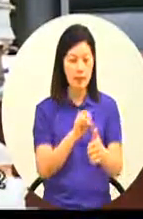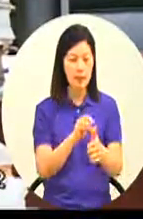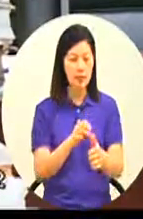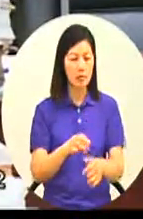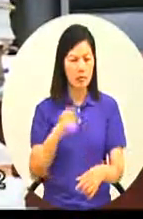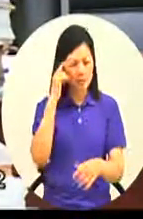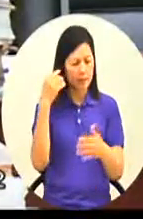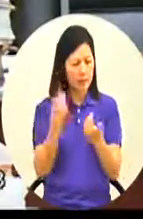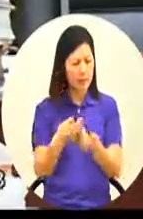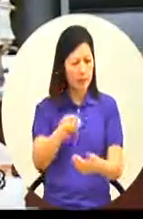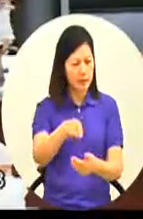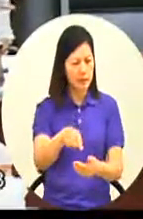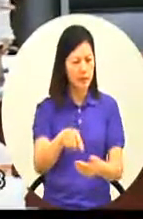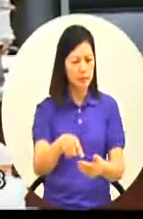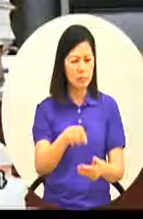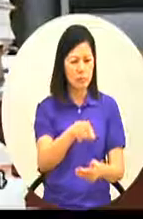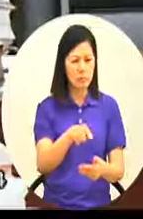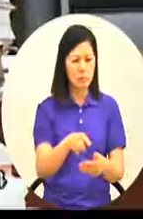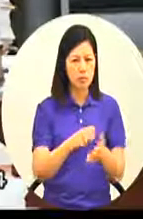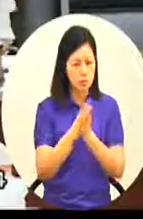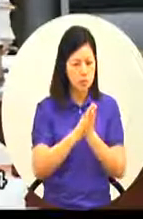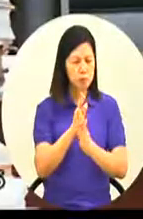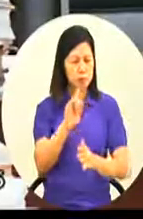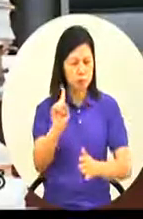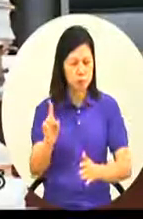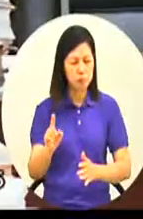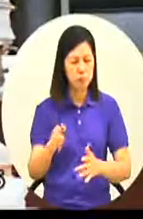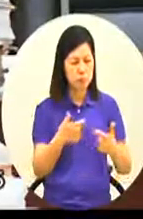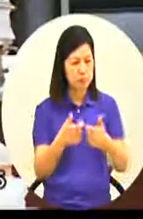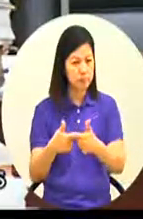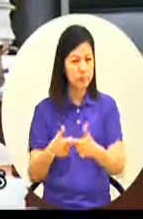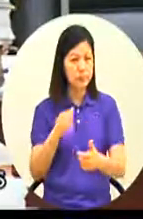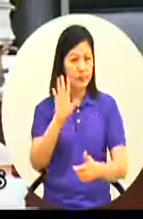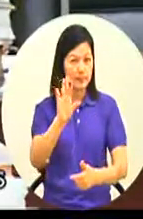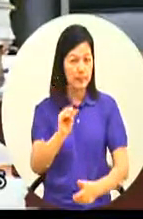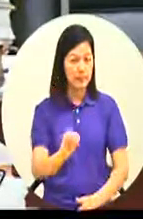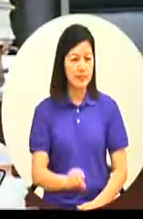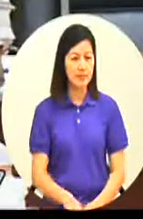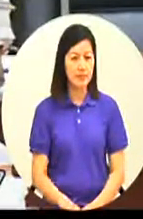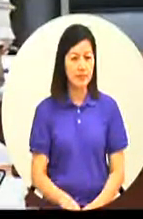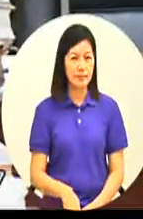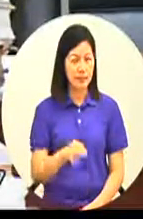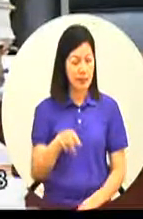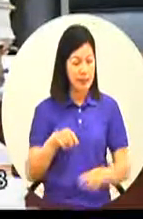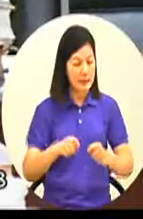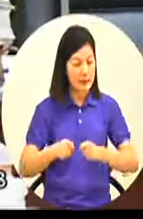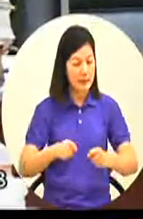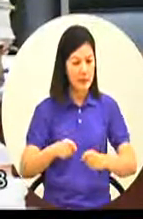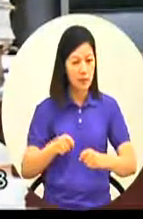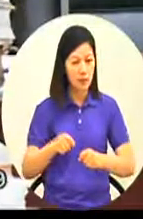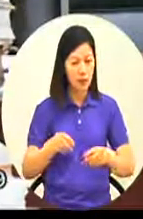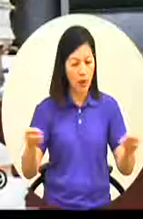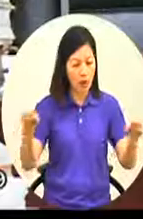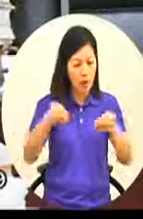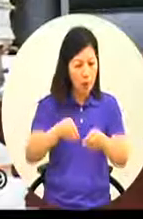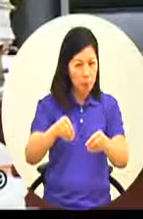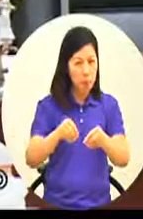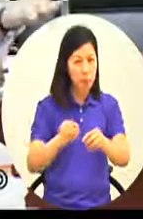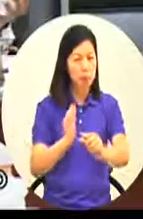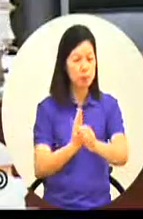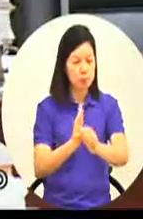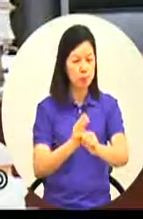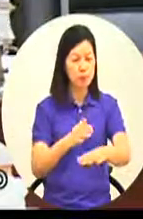点是不是被处理啊，他们的诉求，然后至少那个案子会比较接近中间值，但最后的决定